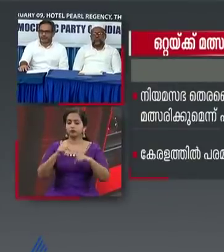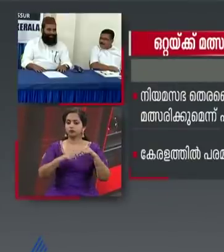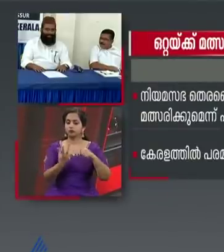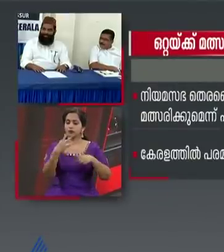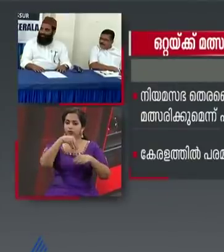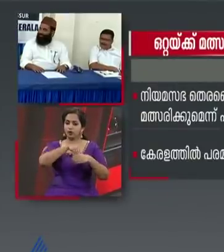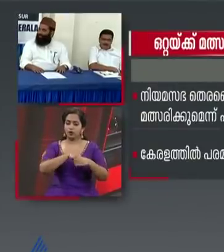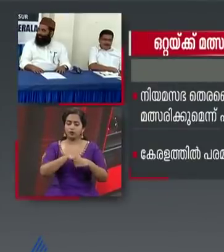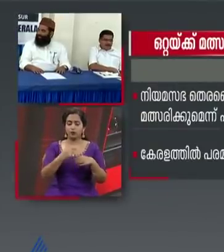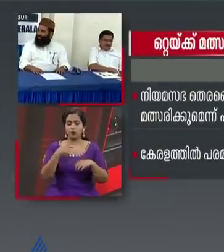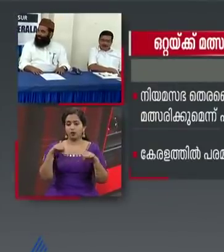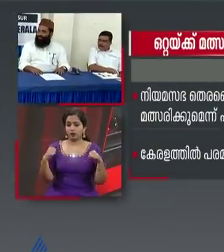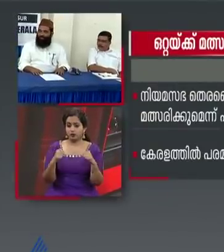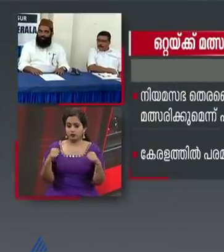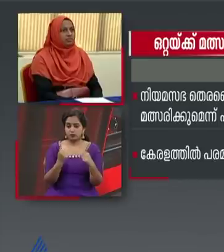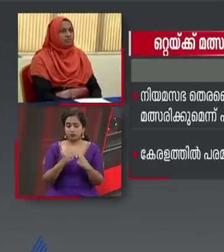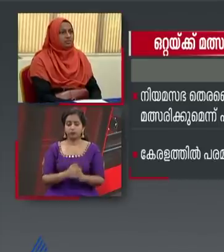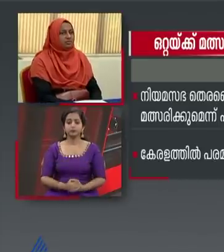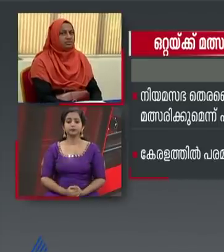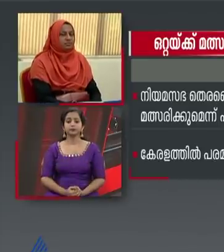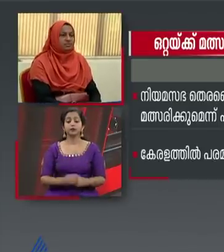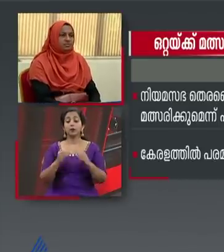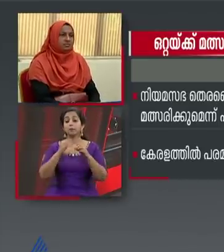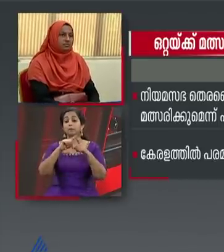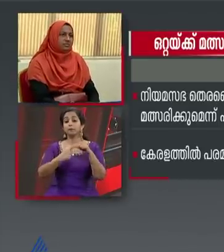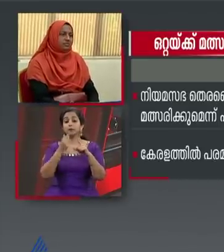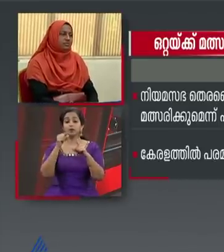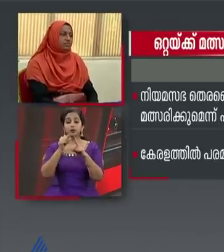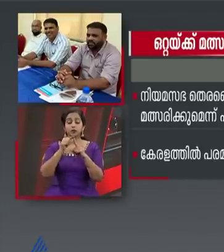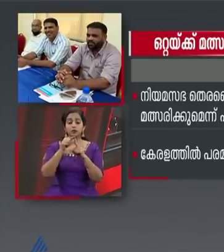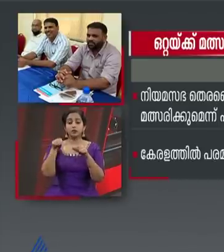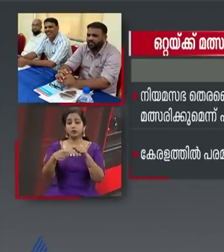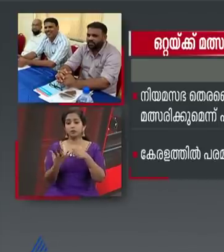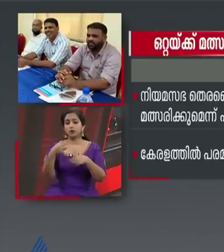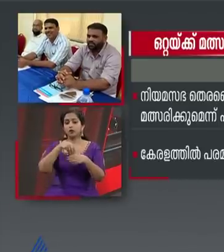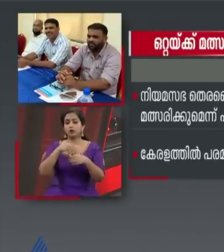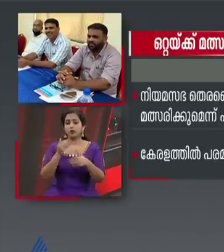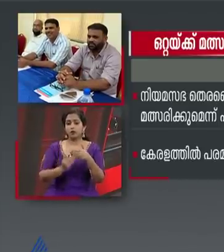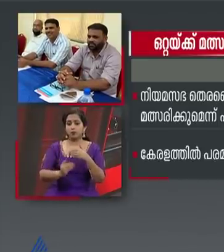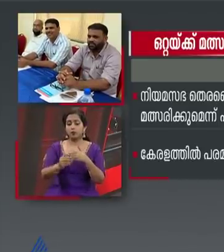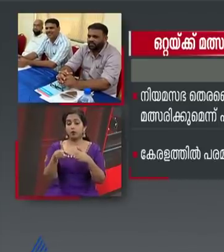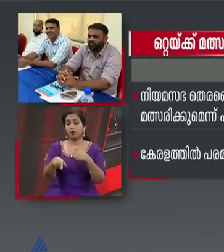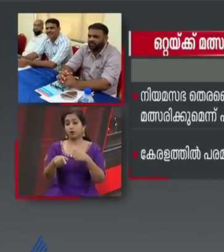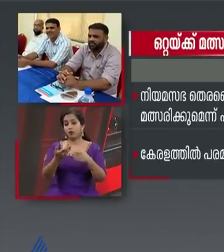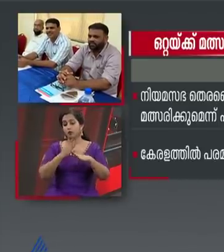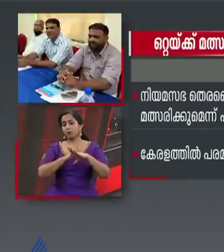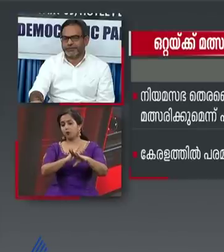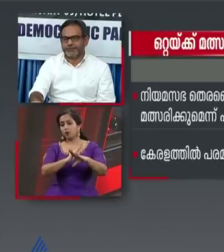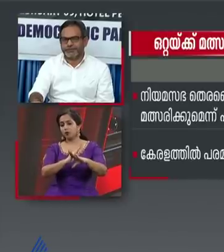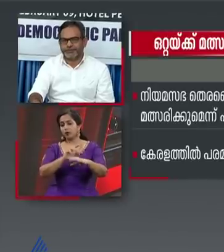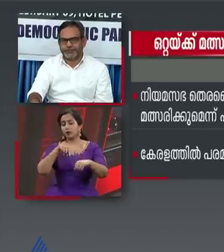ധ്രുവീകരണമെന്നും ദേശീയ അധ്യക്ഷൻ MK ഫൈസി പറഞ്ഞു. BJPയുടെ വർഗീയ ധ്രുവീകരണ നീക്കങ്ങളെ നേരിടുന്നതിന് പകരം അതേ രീതിയിൽ